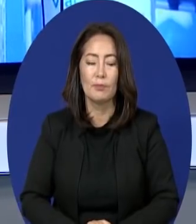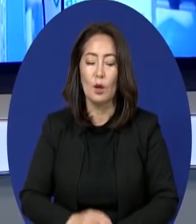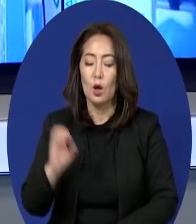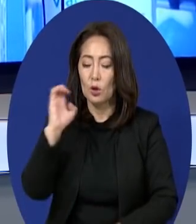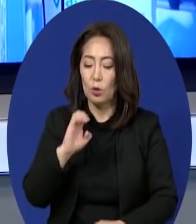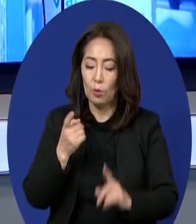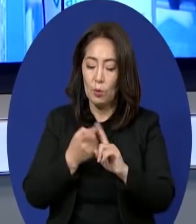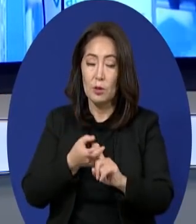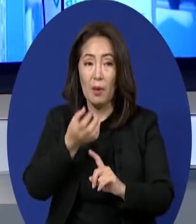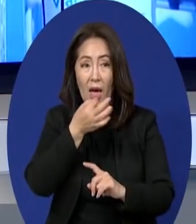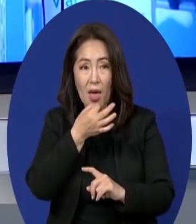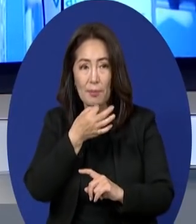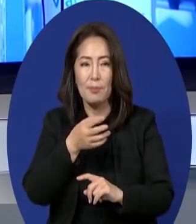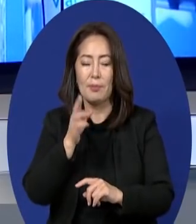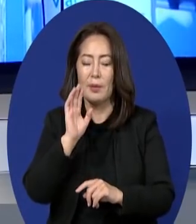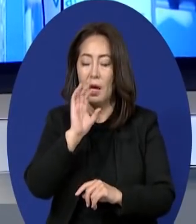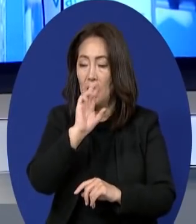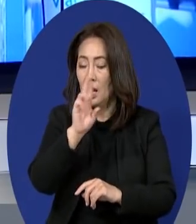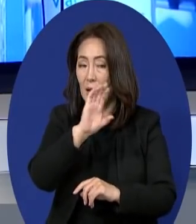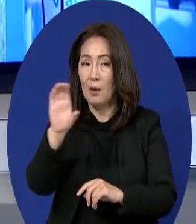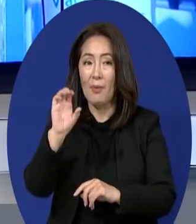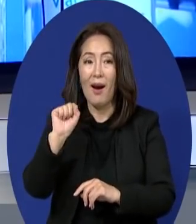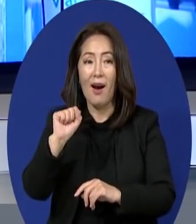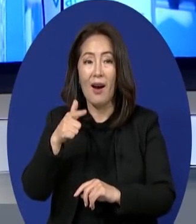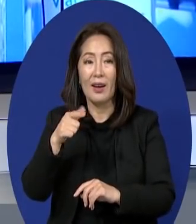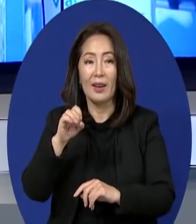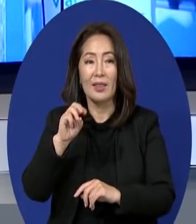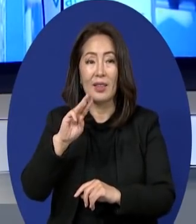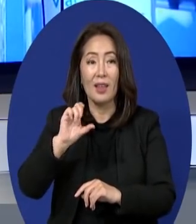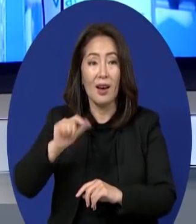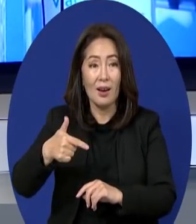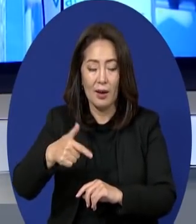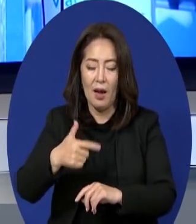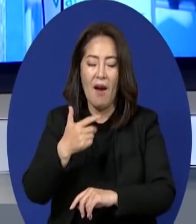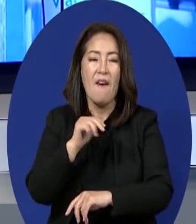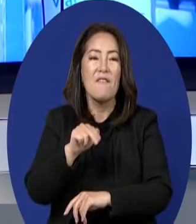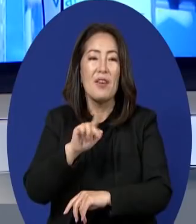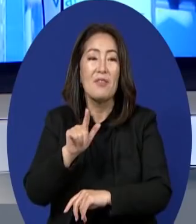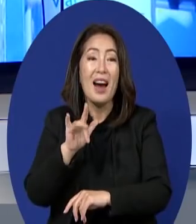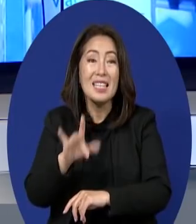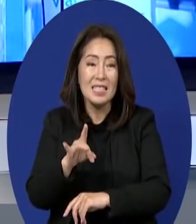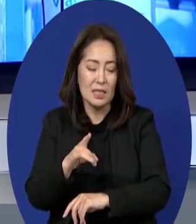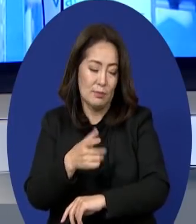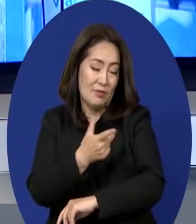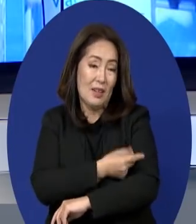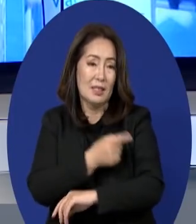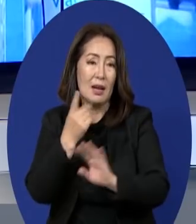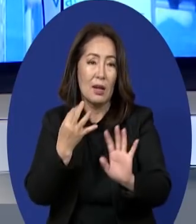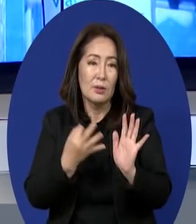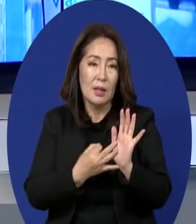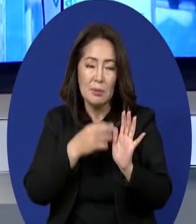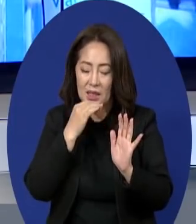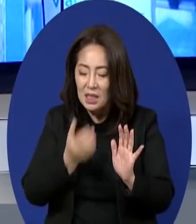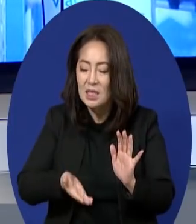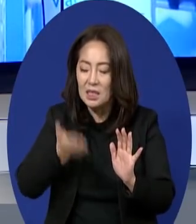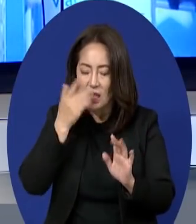Европын холбооны эми агентлаг коронавирусний эсрэг Pfizer вакцины нэмэлт тунг 18 болон түүнээс дээш насныханд хийхийг зөвшөөрч